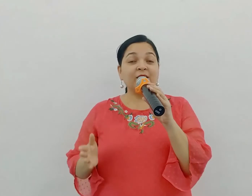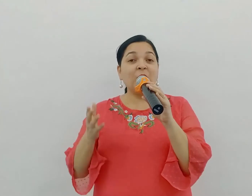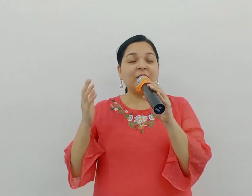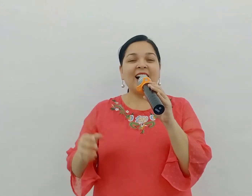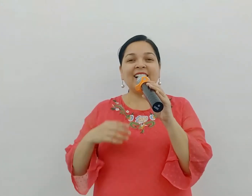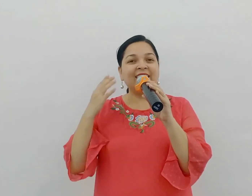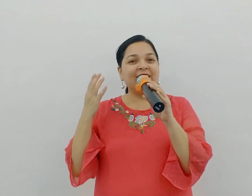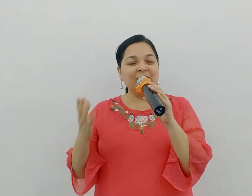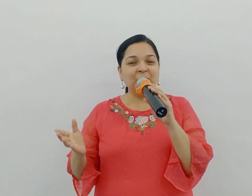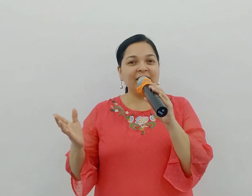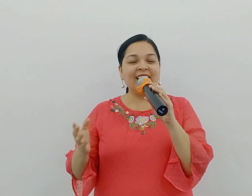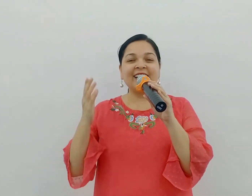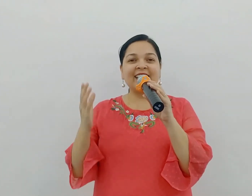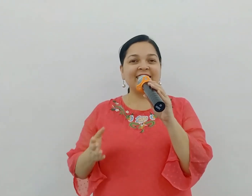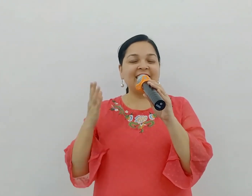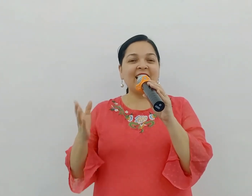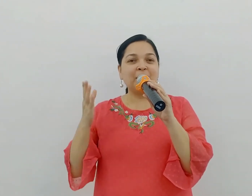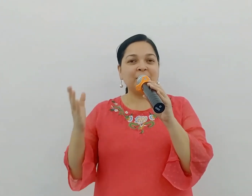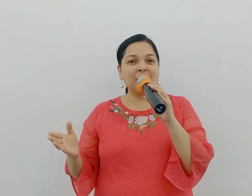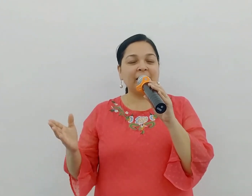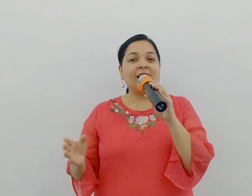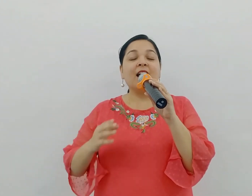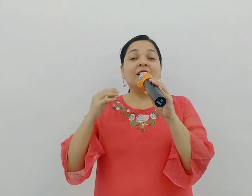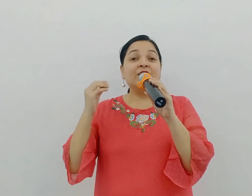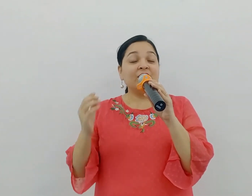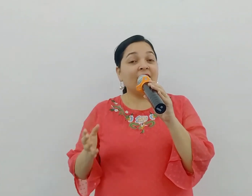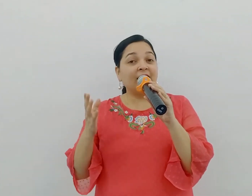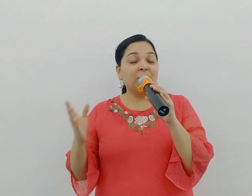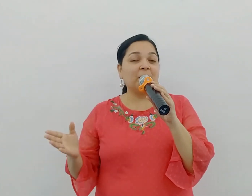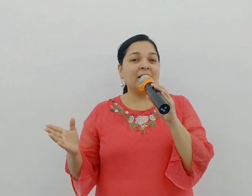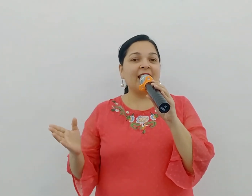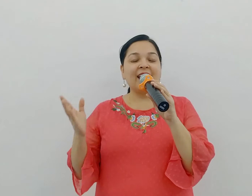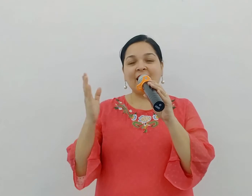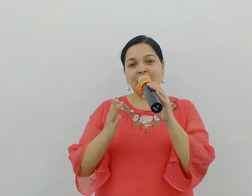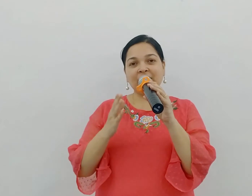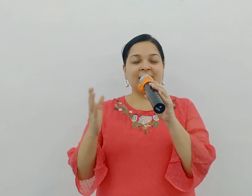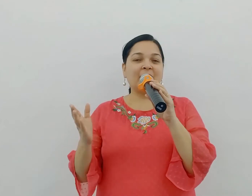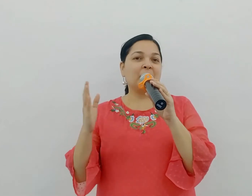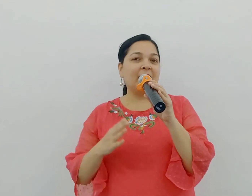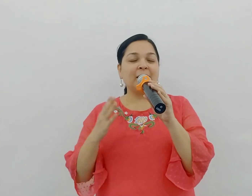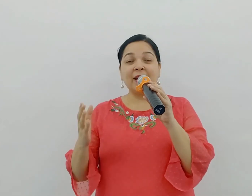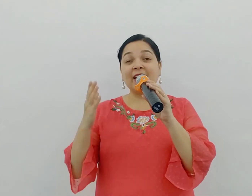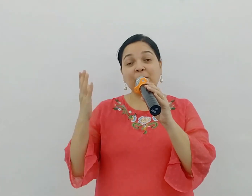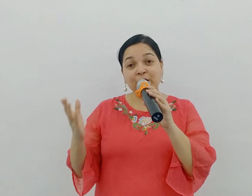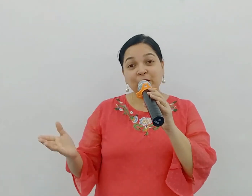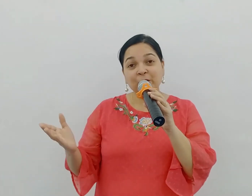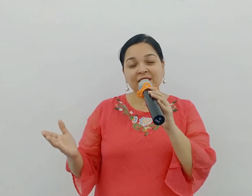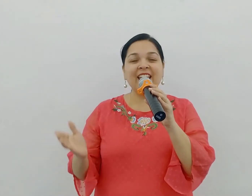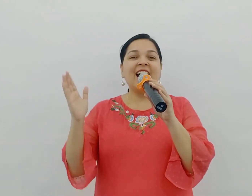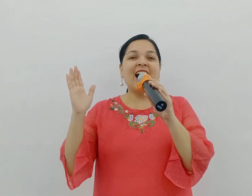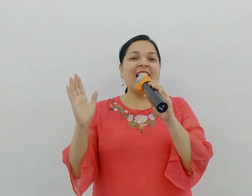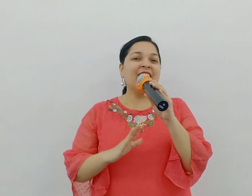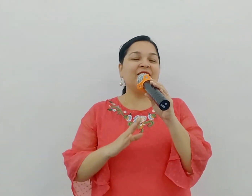प्रेज द लॉर्ड, हालेलुया। कैसे हैं आप सभी, जहां कहीं पर भी है आपके साथ आपके भाई बहन आपके